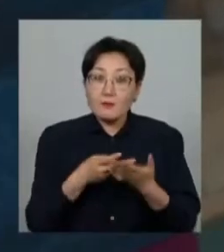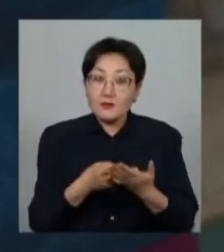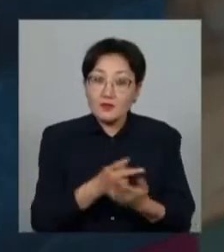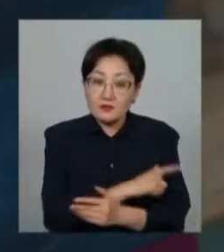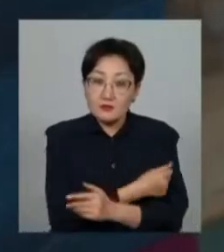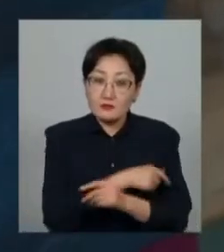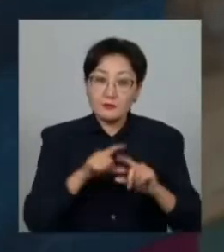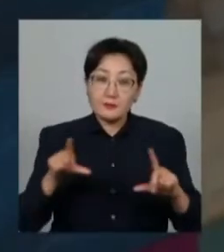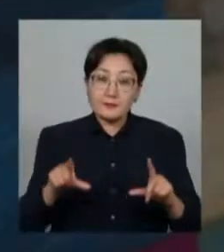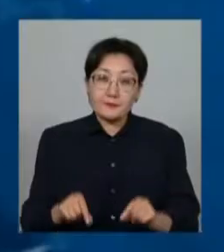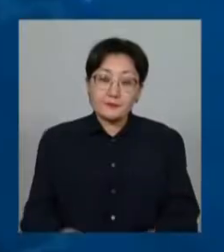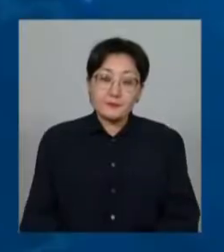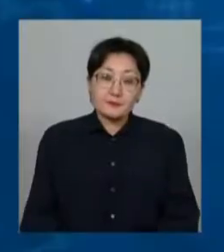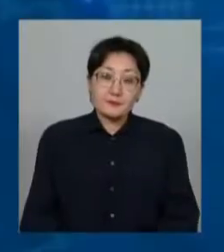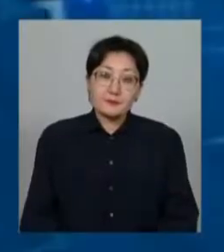госпитализировали.